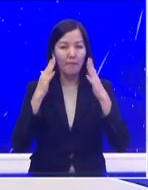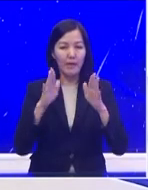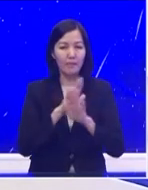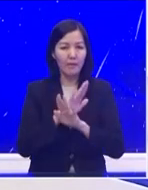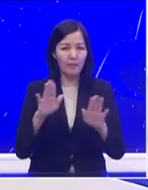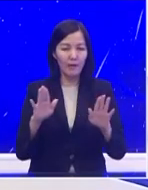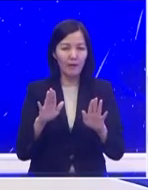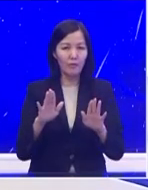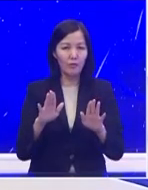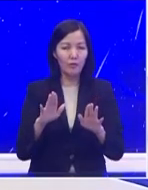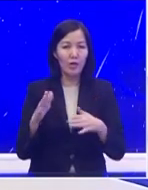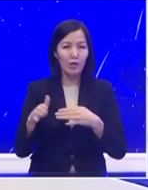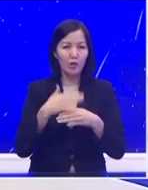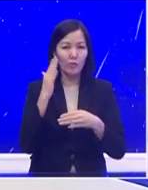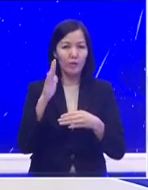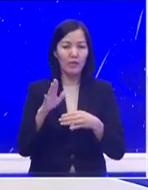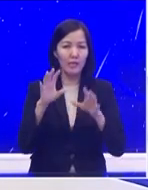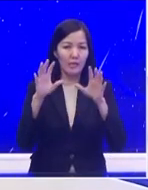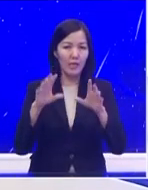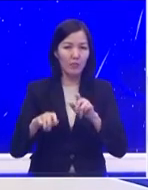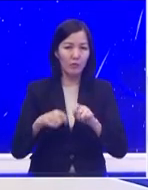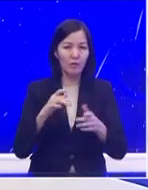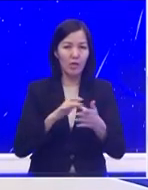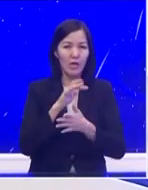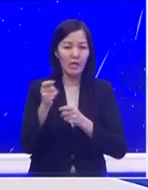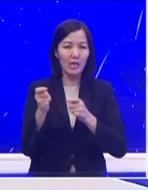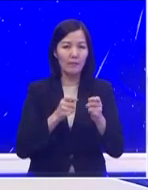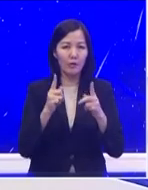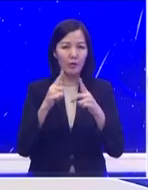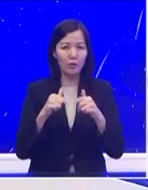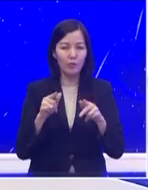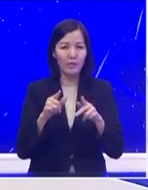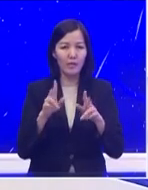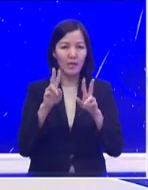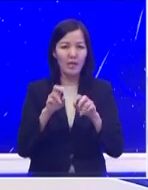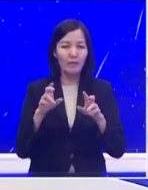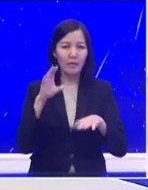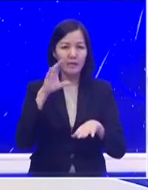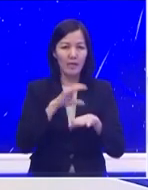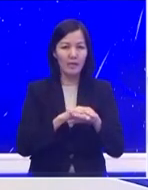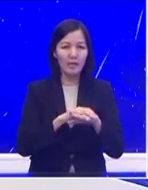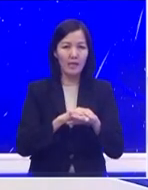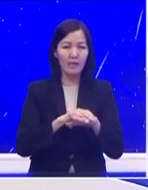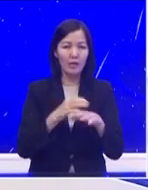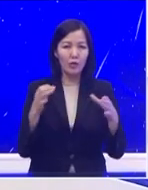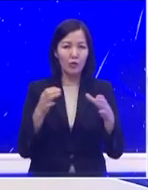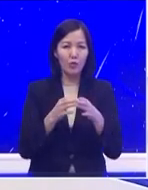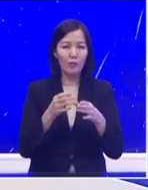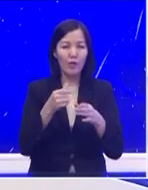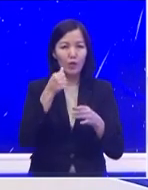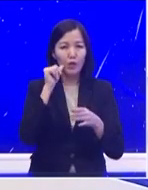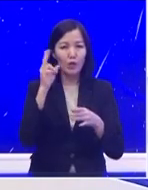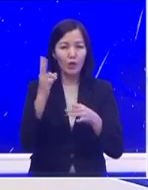жауапкершілікке тартылатын болды. Заң бұзушылықтар қалалық әкімдігі ұйымдастырған рейд барысында анықталды. Арнайы топ кеше түнде